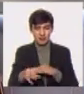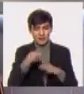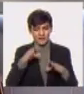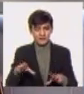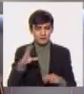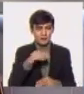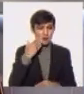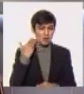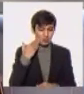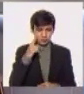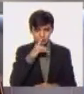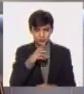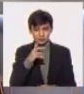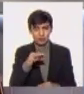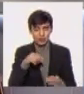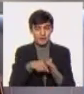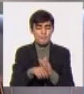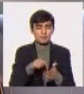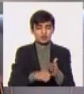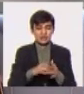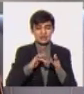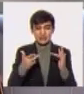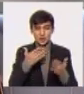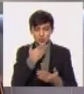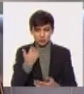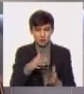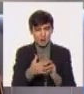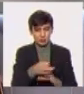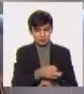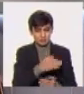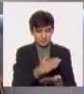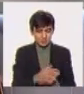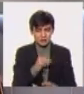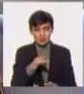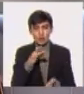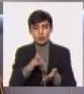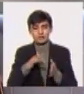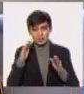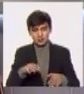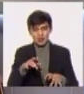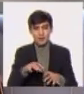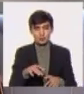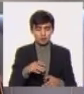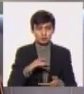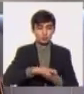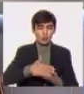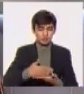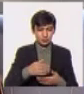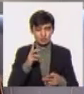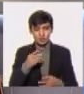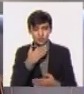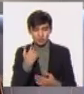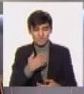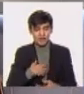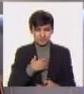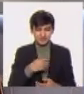оңай болмайтын секілді. Себеп, интернеті мүлде жоқ ауылдарда айтпағаның өзінде қаладағылардың компьютер, ноутбук секілді оқуға